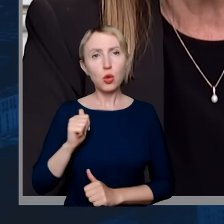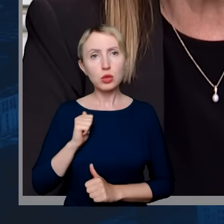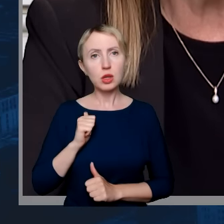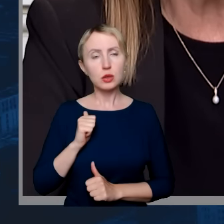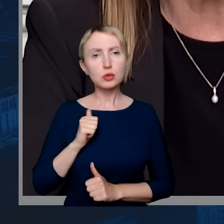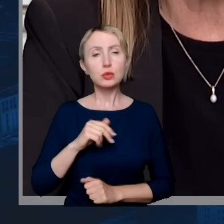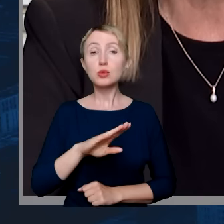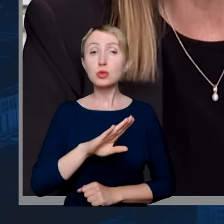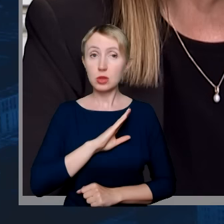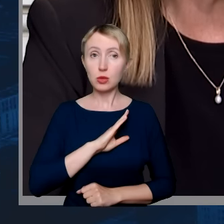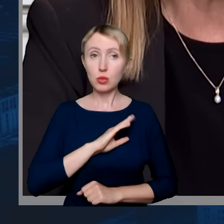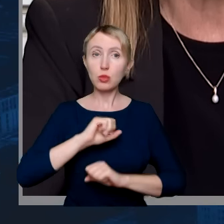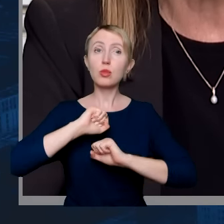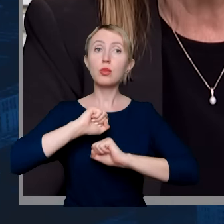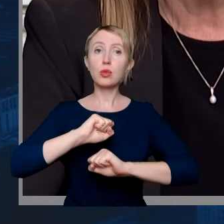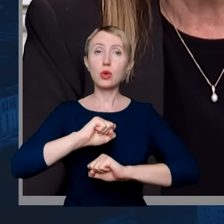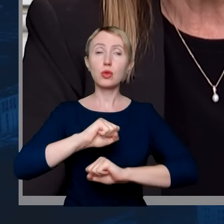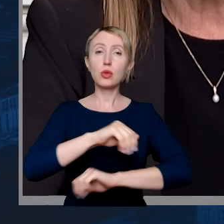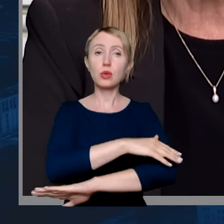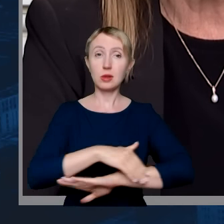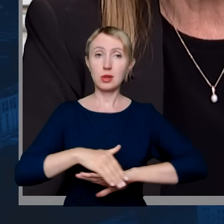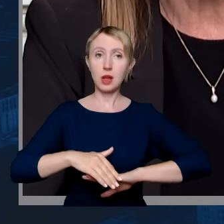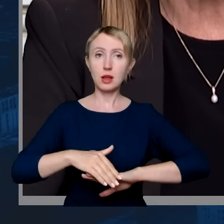zginął broniąc naszej granicy,